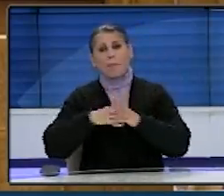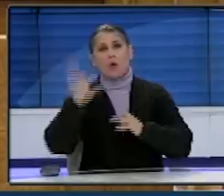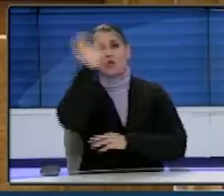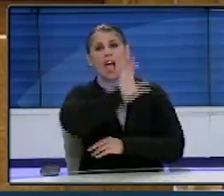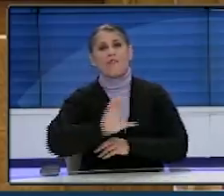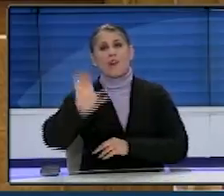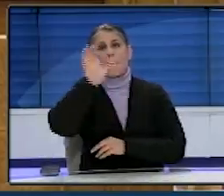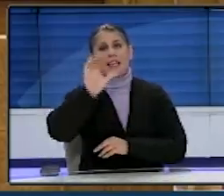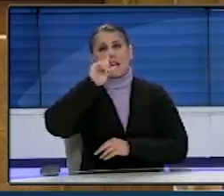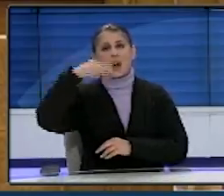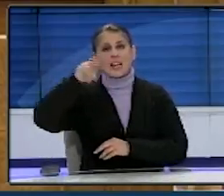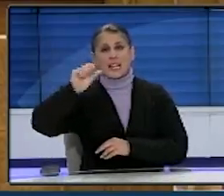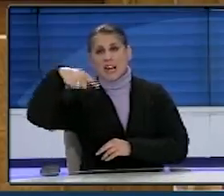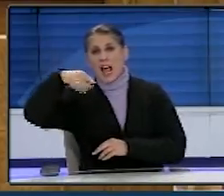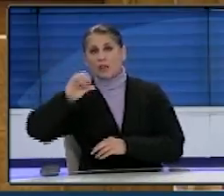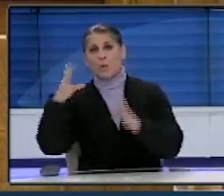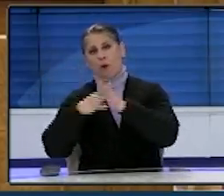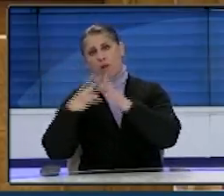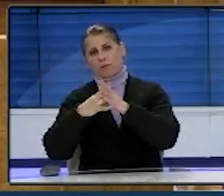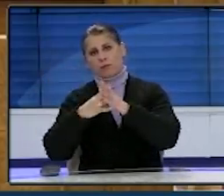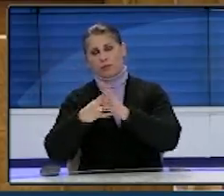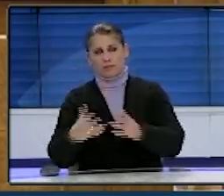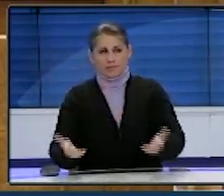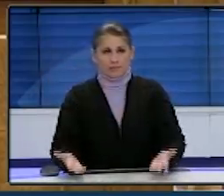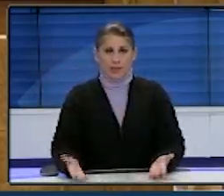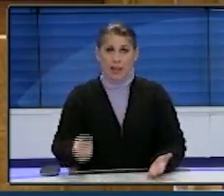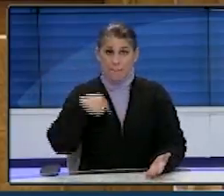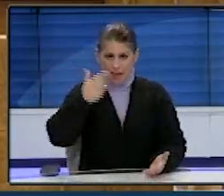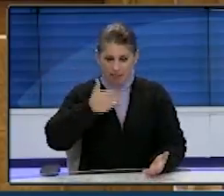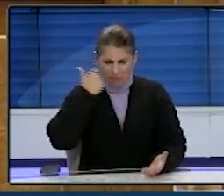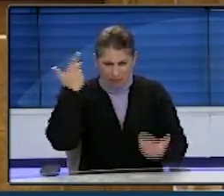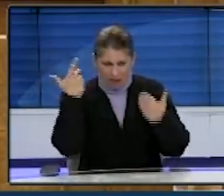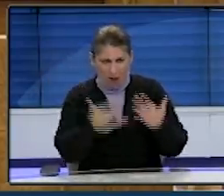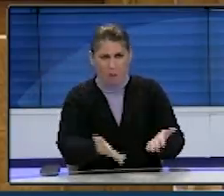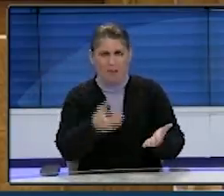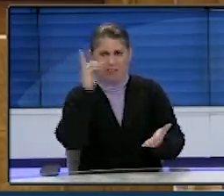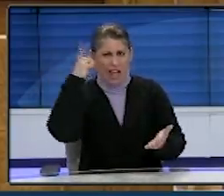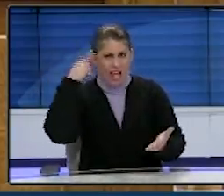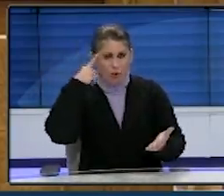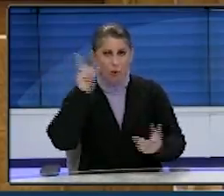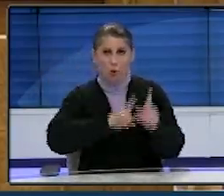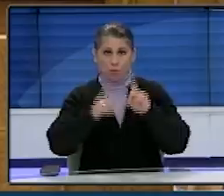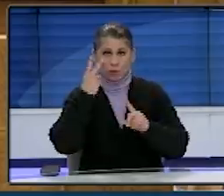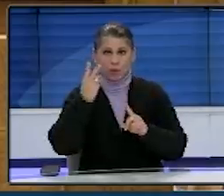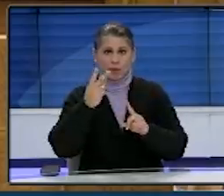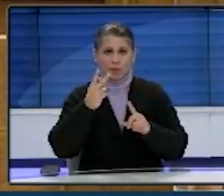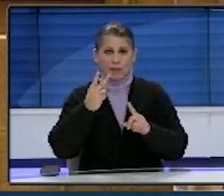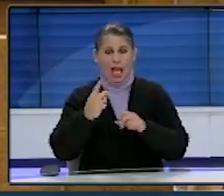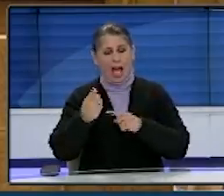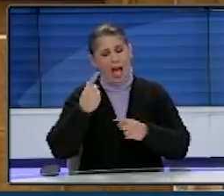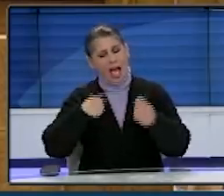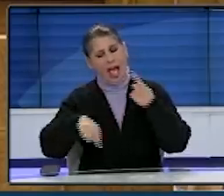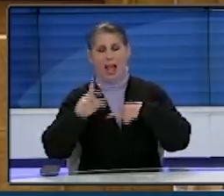Όταν ξεμπροστιάστηκαν από αυτές τις ανοησίες, στη συνέχεια, όσοι παρακολουθήσατε, το γύρισαν